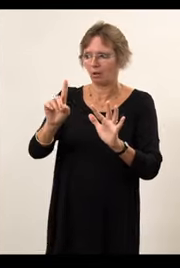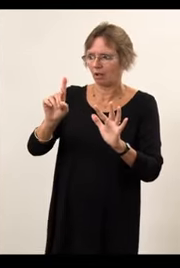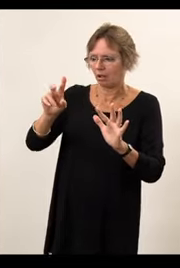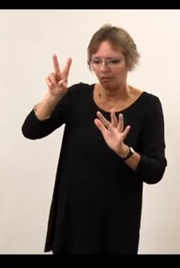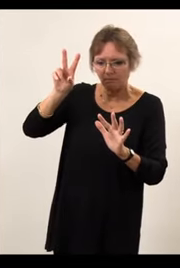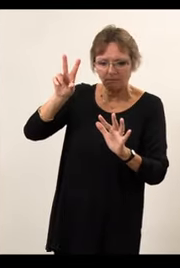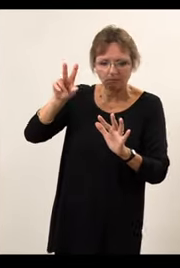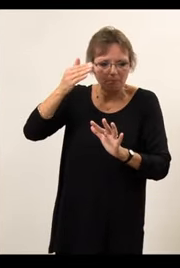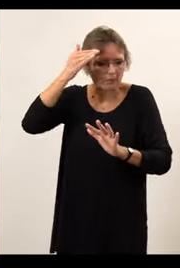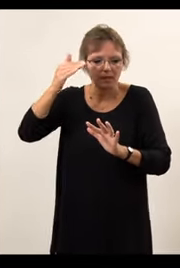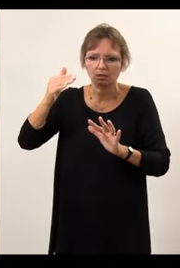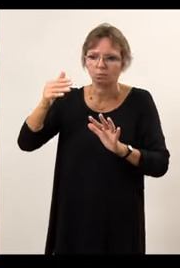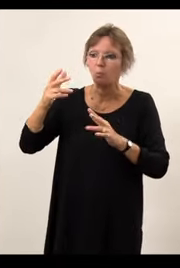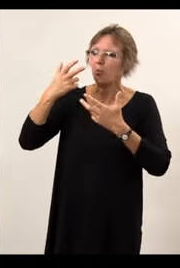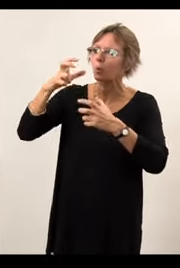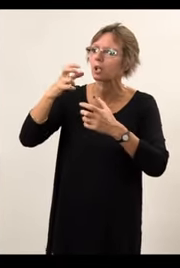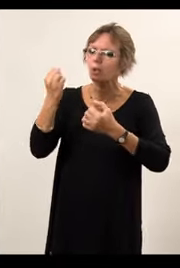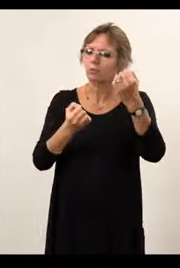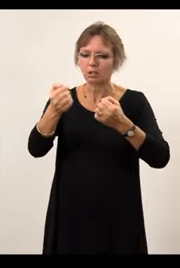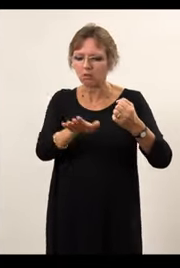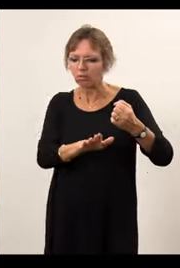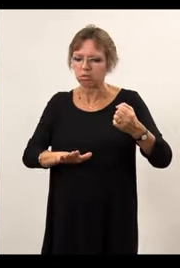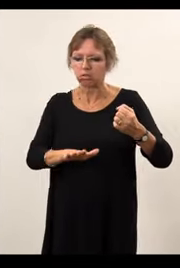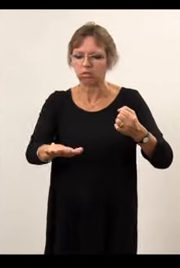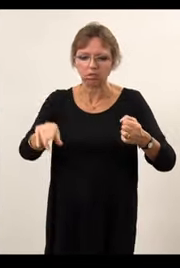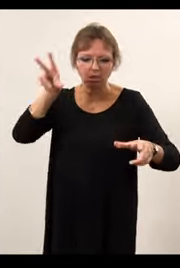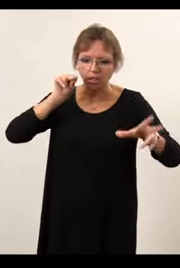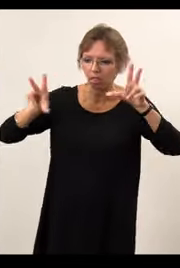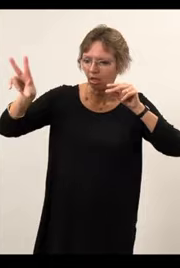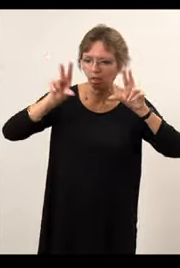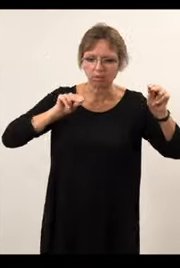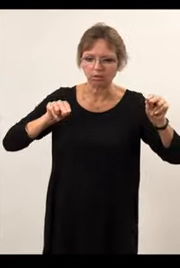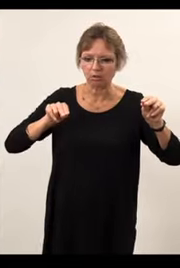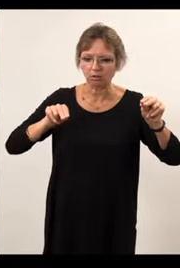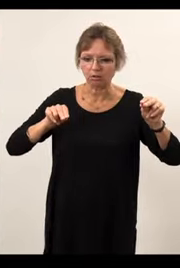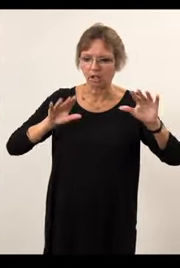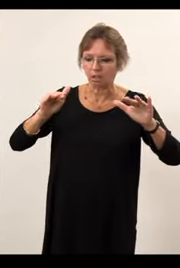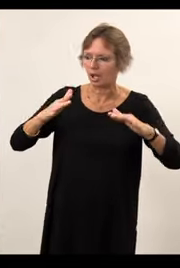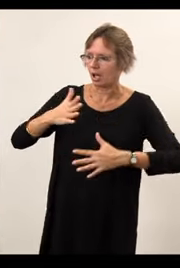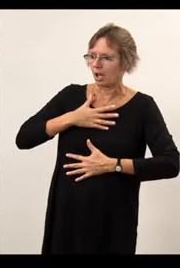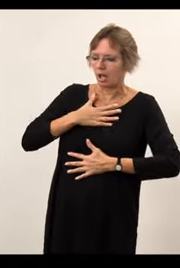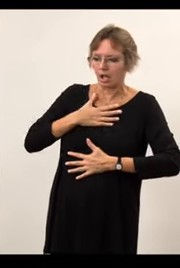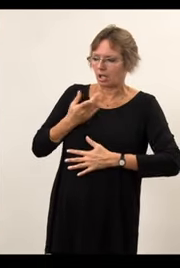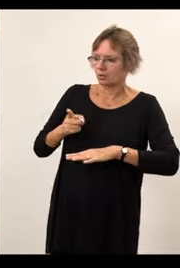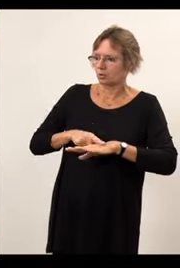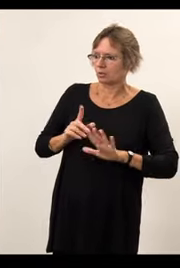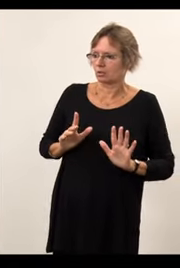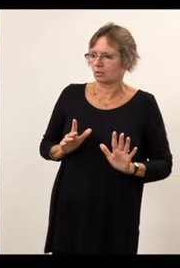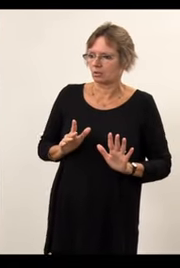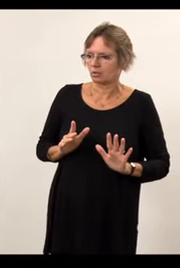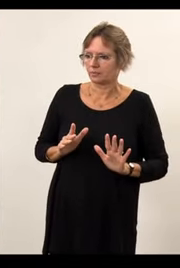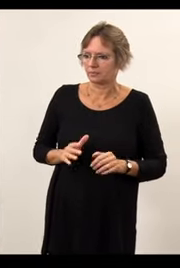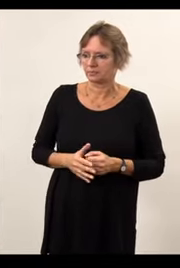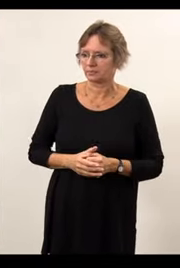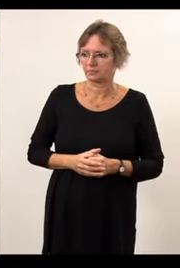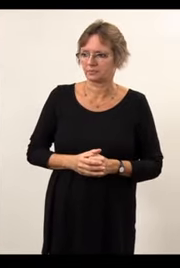Tu sais ça, dès qu'on entendait le bruit de la voiture sur les graviers. Comme on était tétanisés.